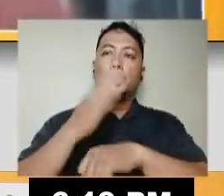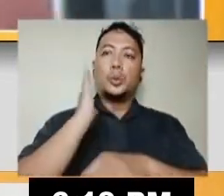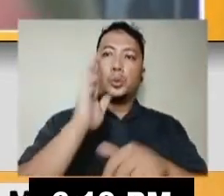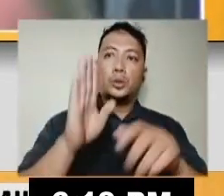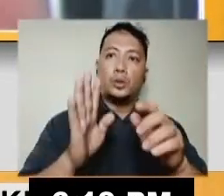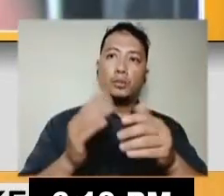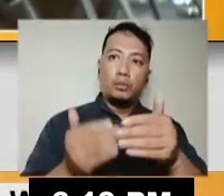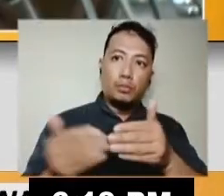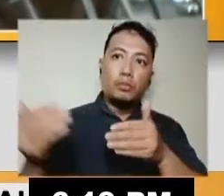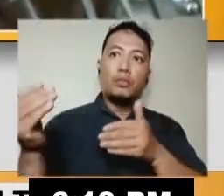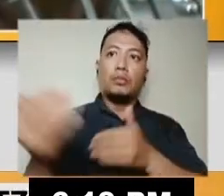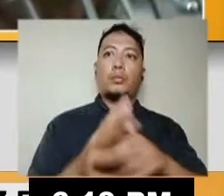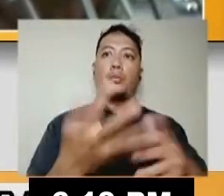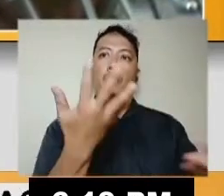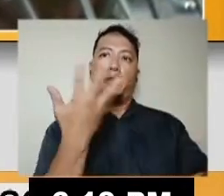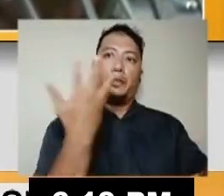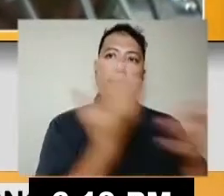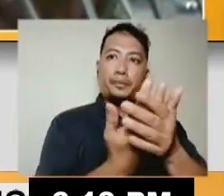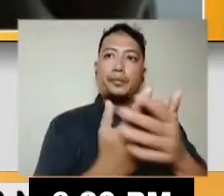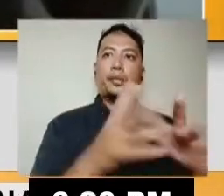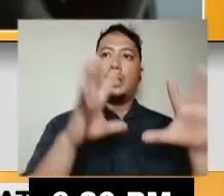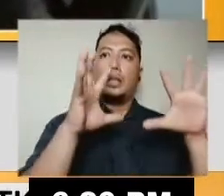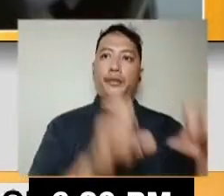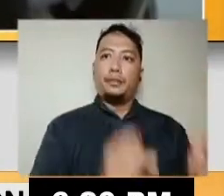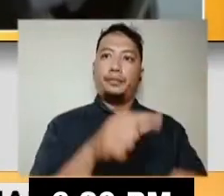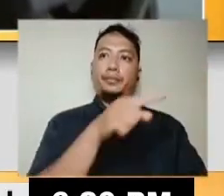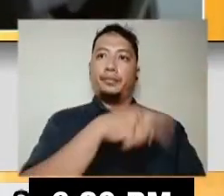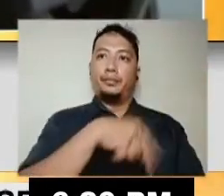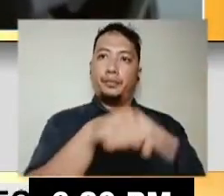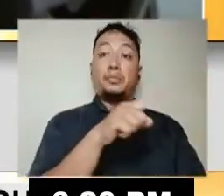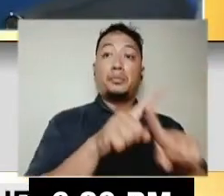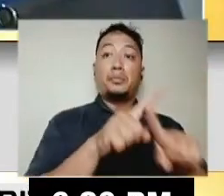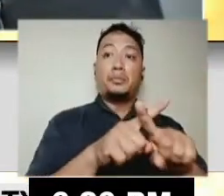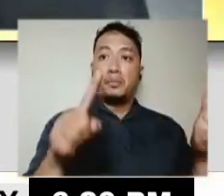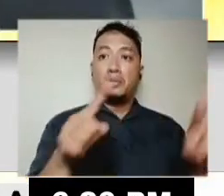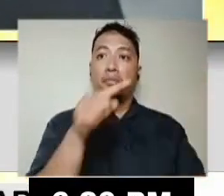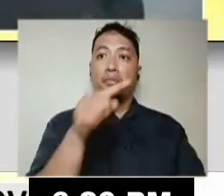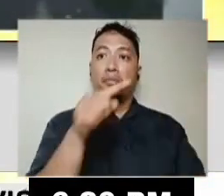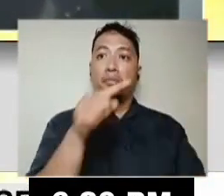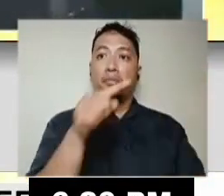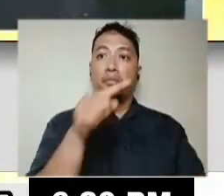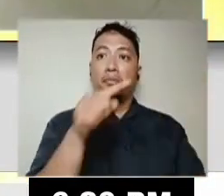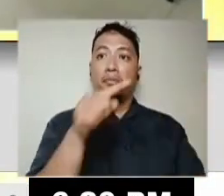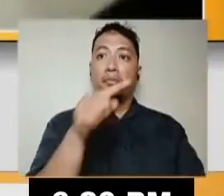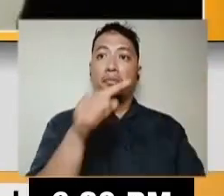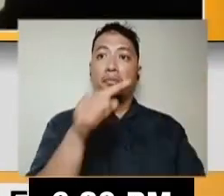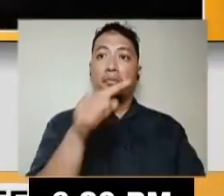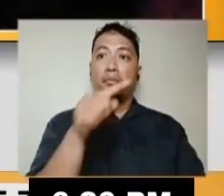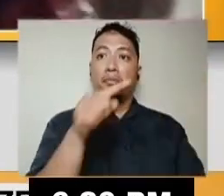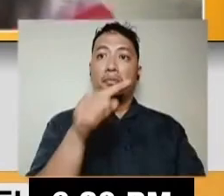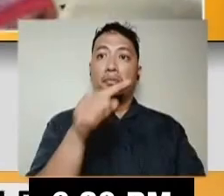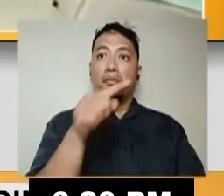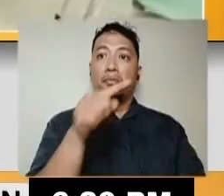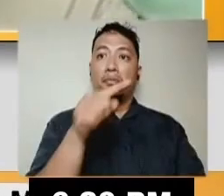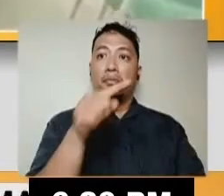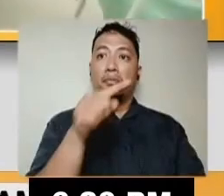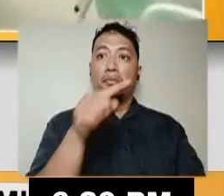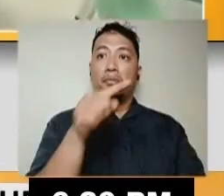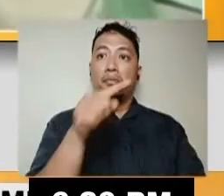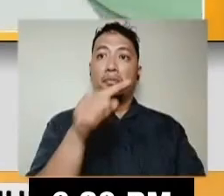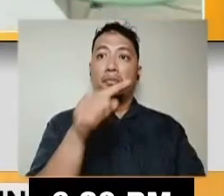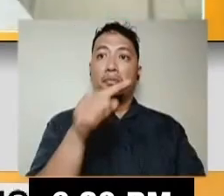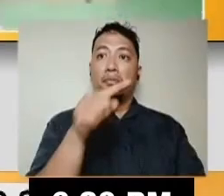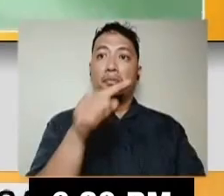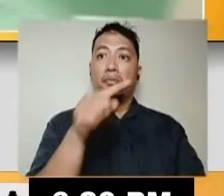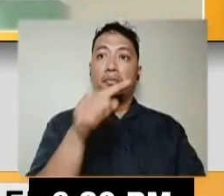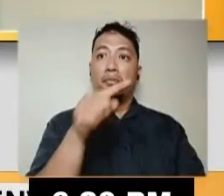at pasara sila. Pero kung sila naman po ay lehitimo at nag-eempleyo ng napakarami naming kababayan,